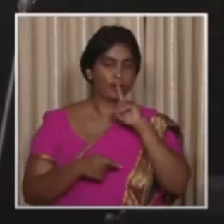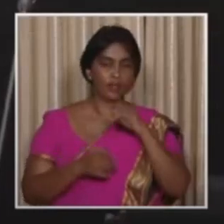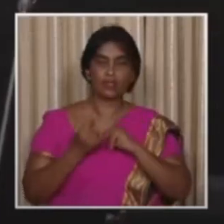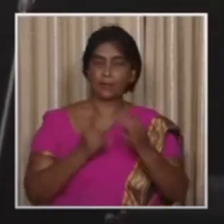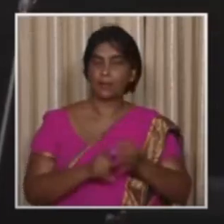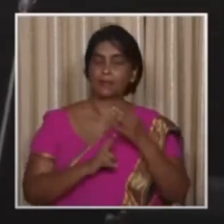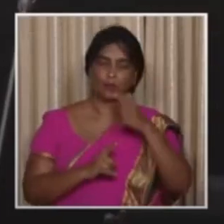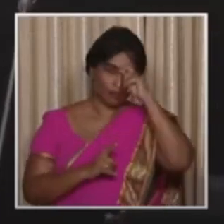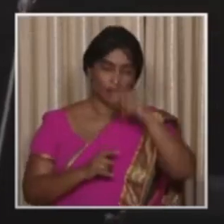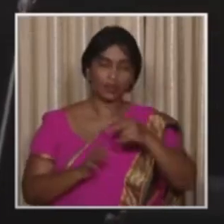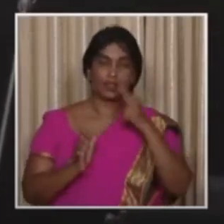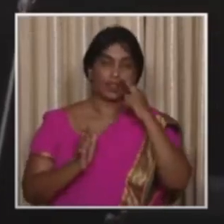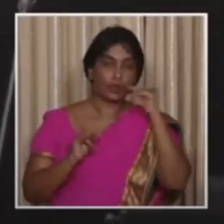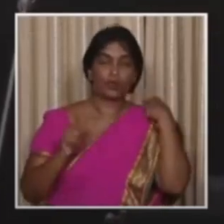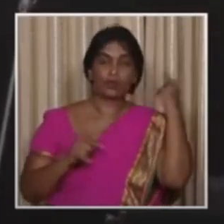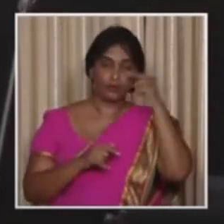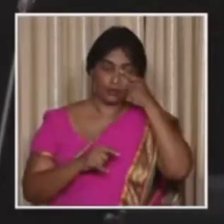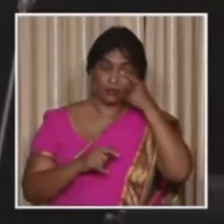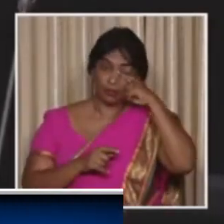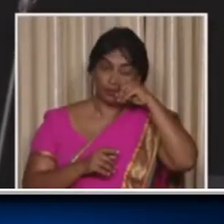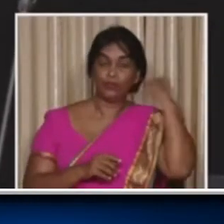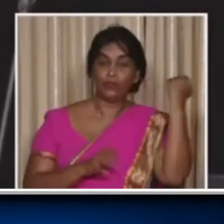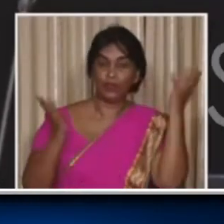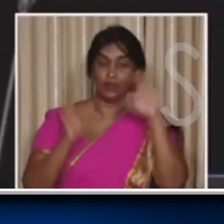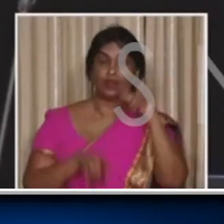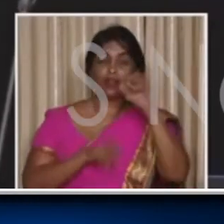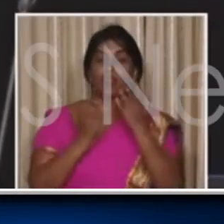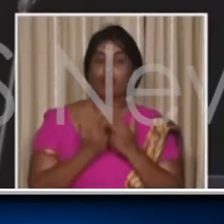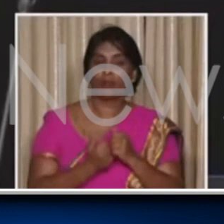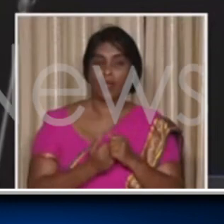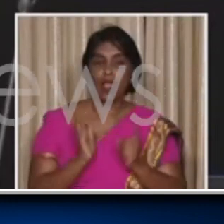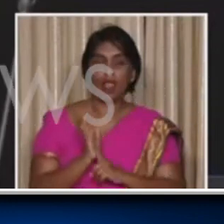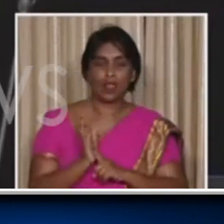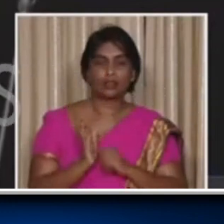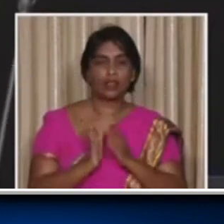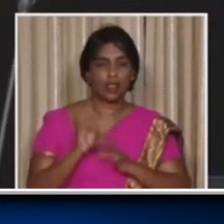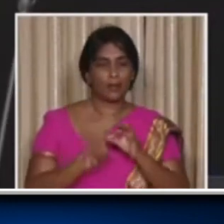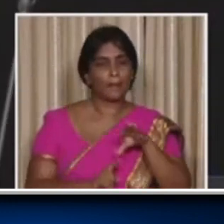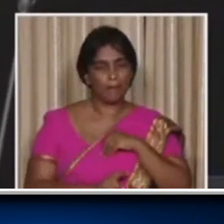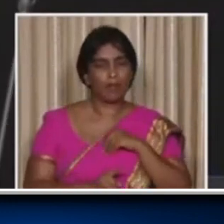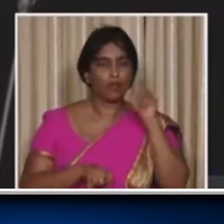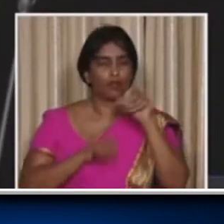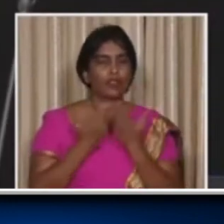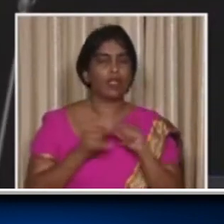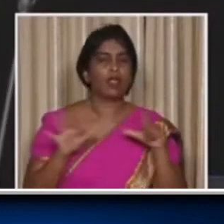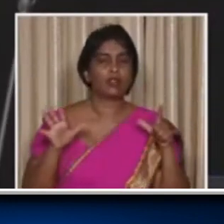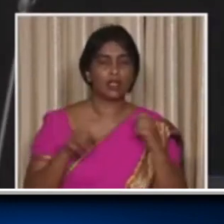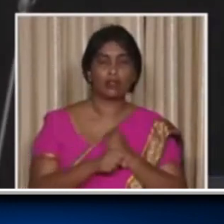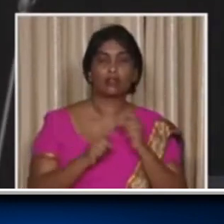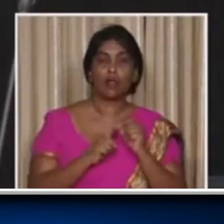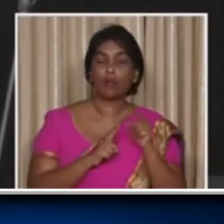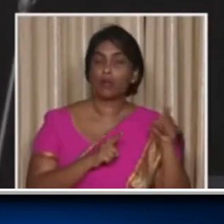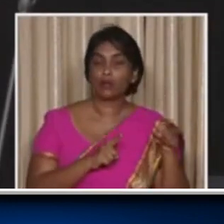සජිත් ප්‍රේමදාස මහත්තයාව නාවල පිටි. ඇවිල්ලා තිබ්බ රැස්වීම. කීයද හිටියේ? කිරියල් ඇමතිතුමාම පිළිගත්තා ඉන්දිය 700යි. ගම්පල කීයද